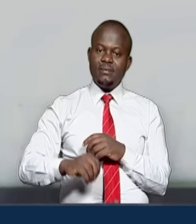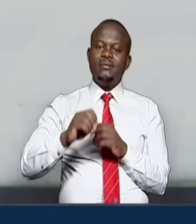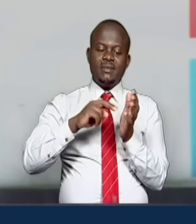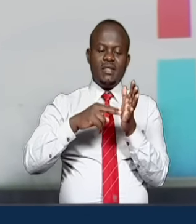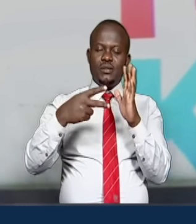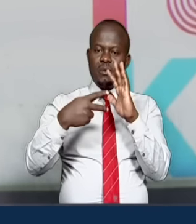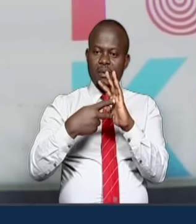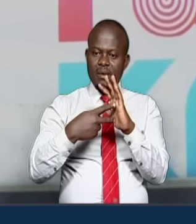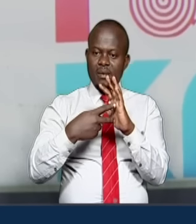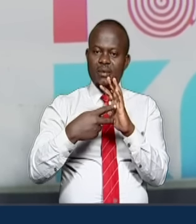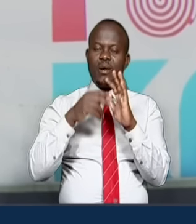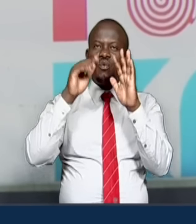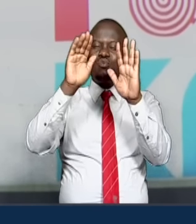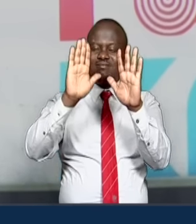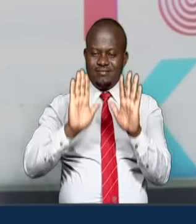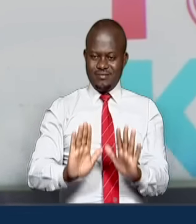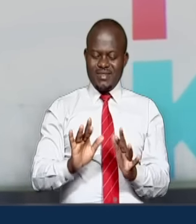rivuze ubudasa